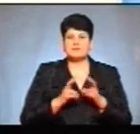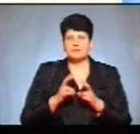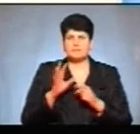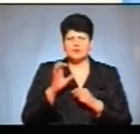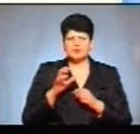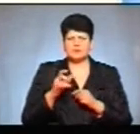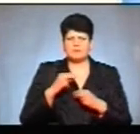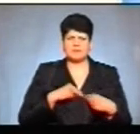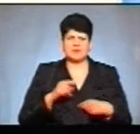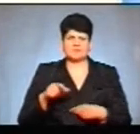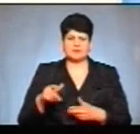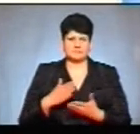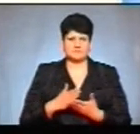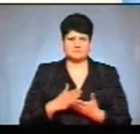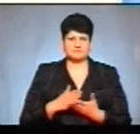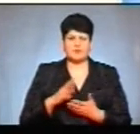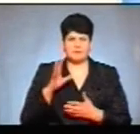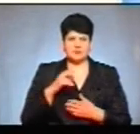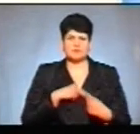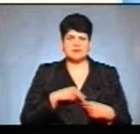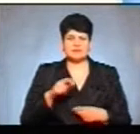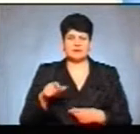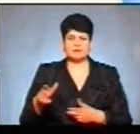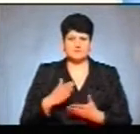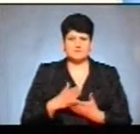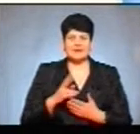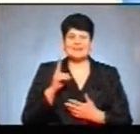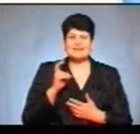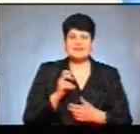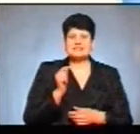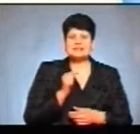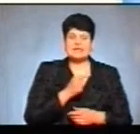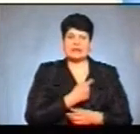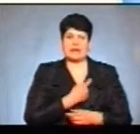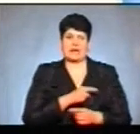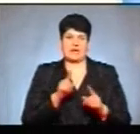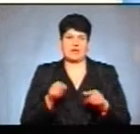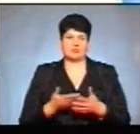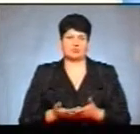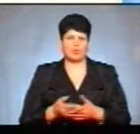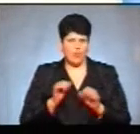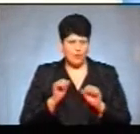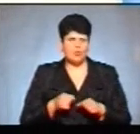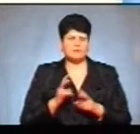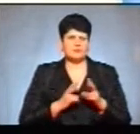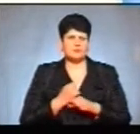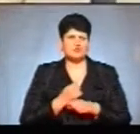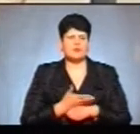працівників. 500 працівників. 200 із них на лікарняному. Може таке підприємство